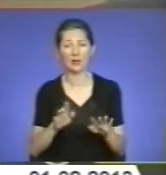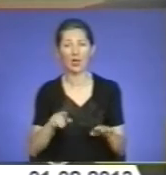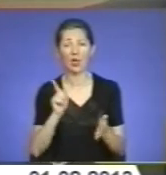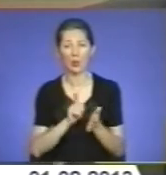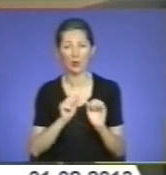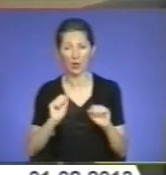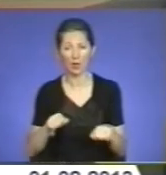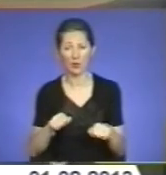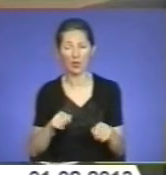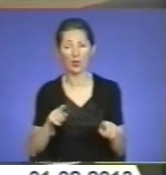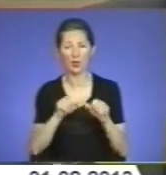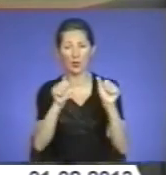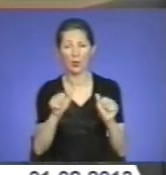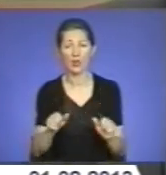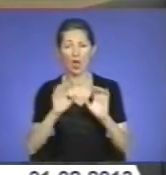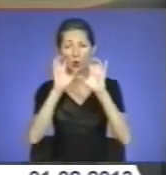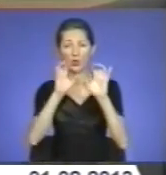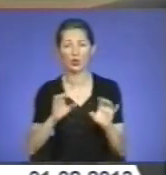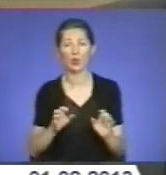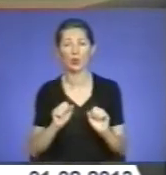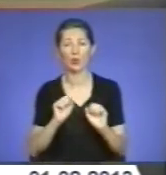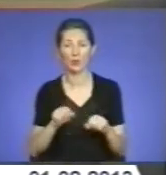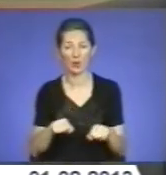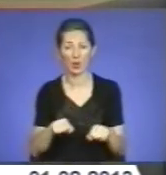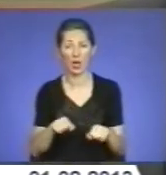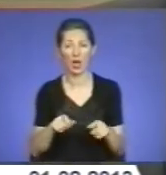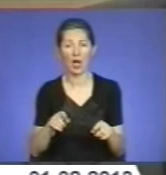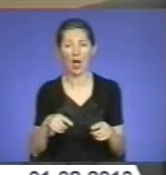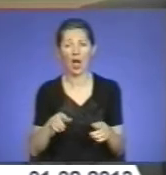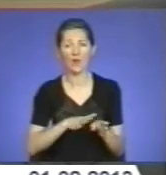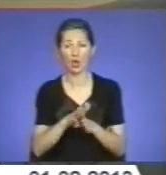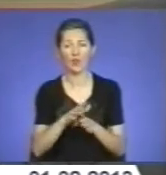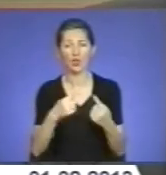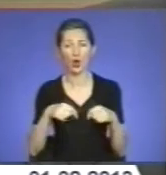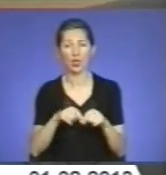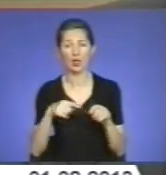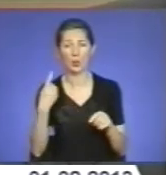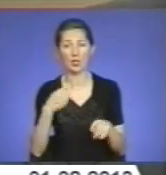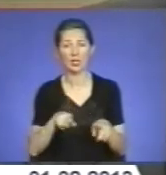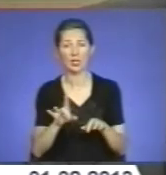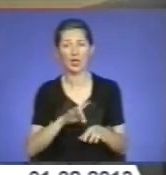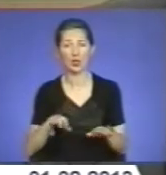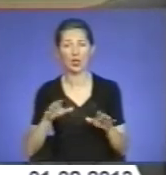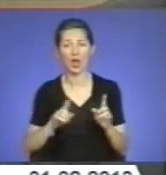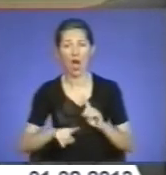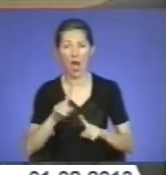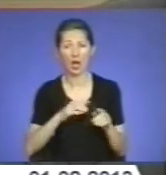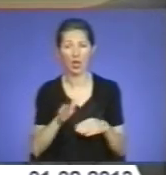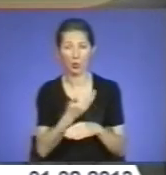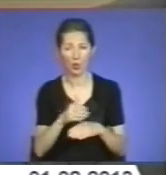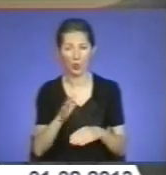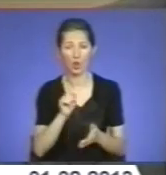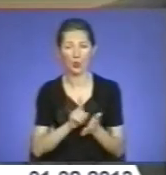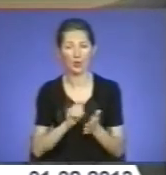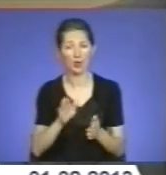сформувати конституційну основу утворення виконавчих органів обласних та районних рад і розподілу повноважень між ними та